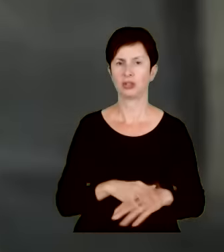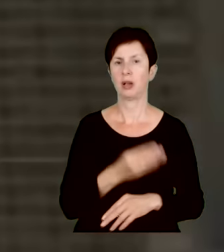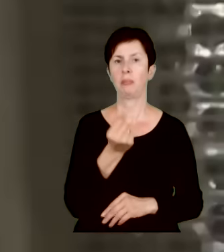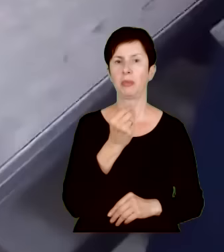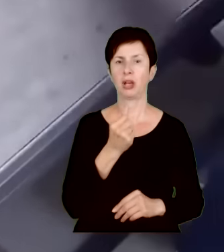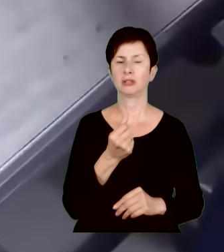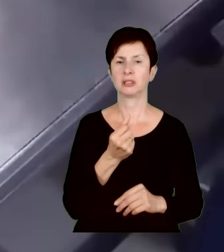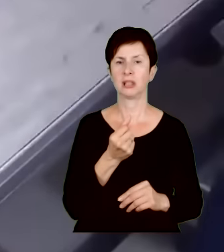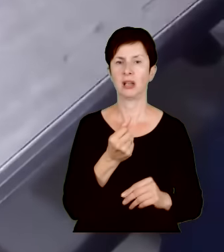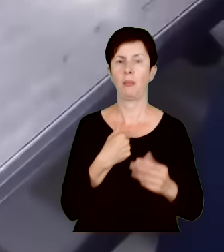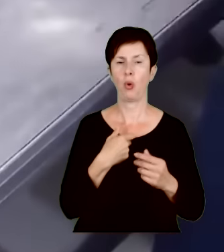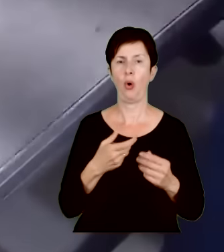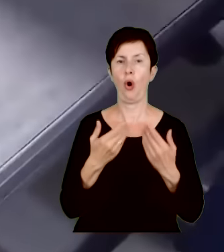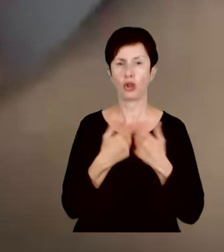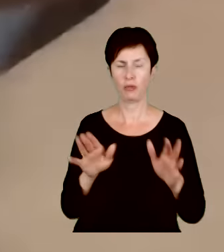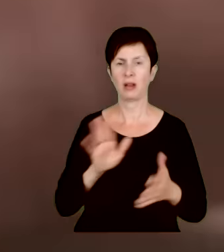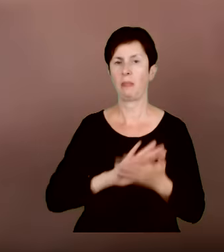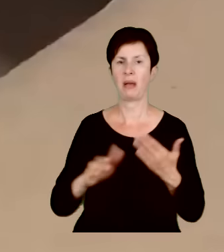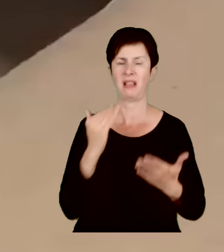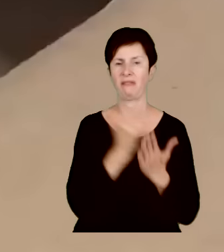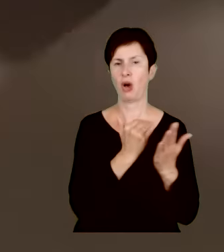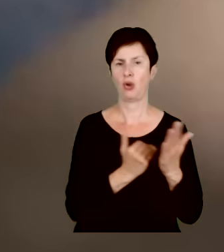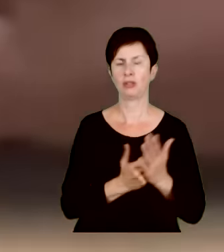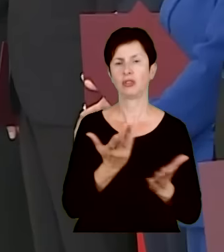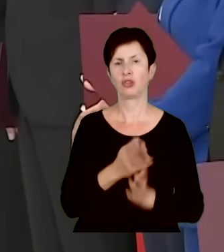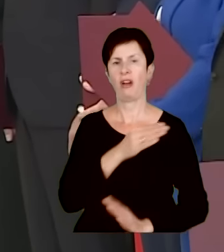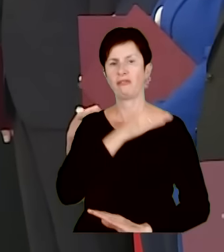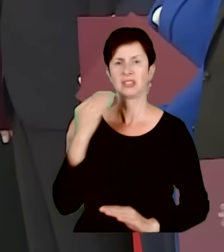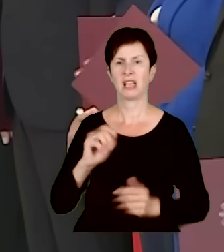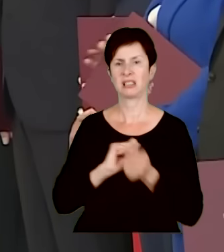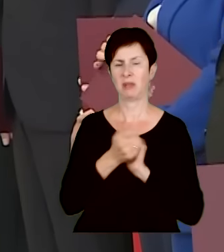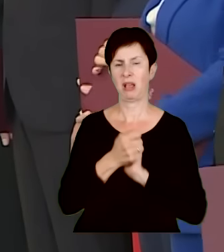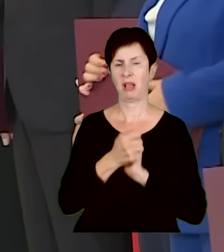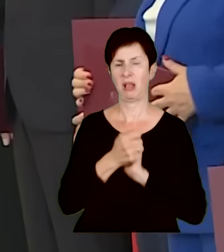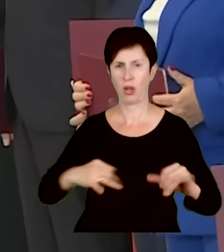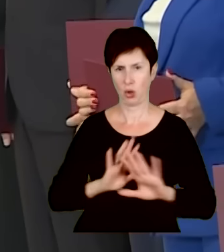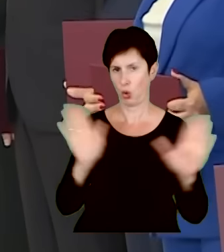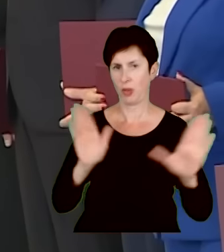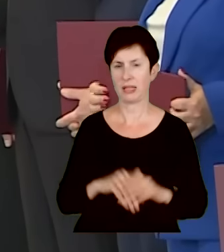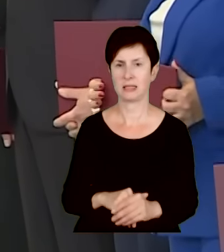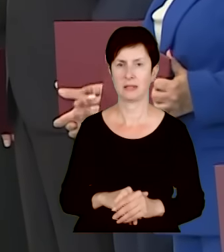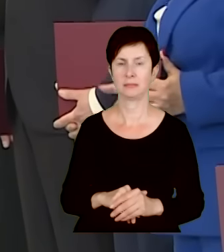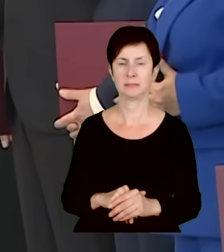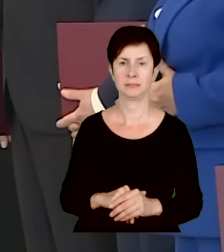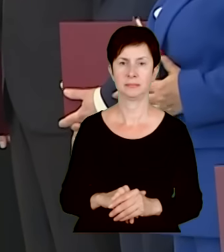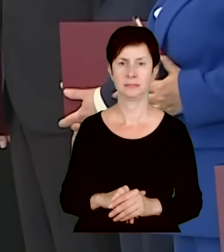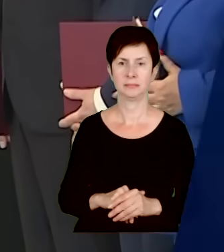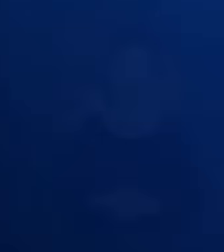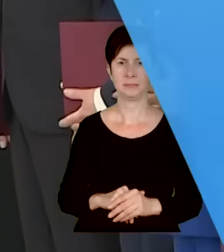odblokowano bez żadnych warunków wystarczyło że zmieniła się władza w Polsce Konrad chmioła Telewizja